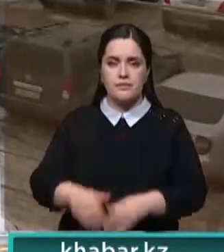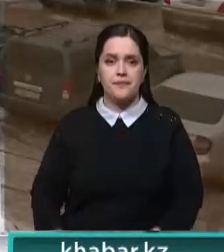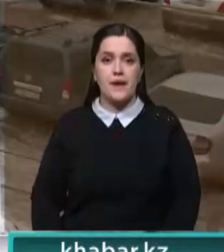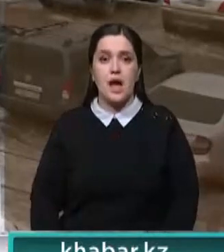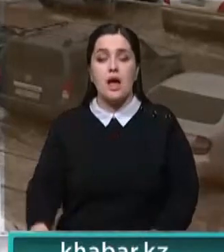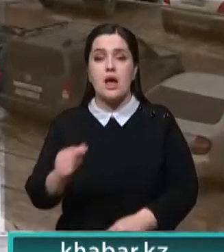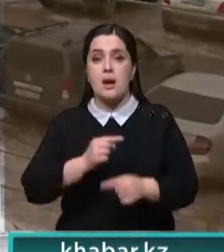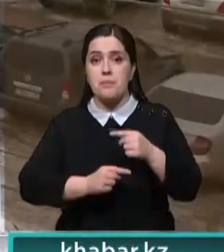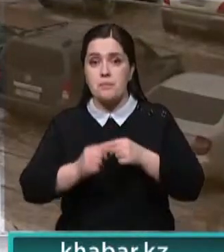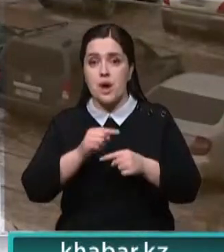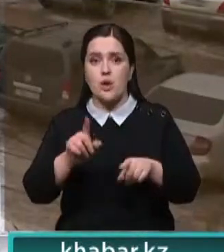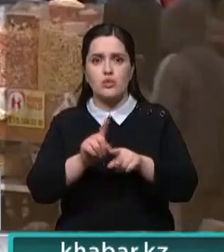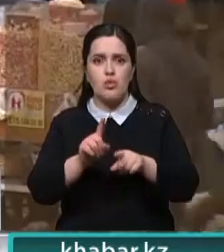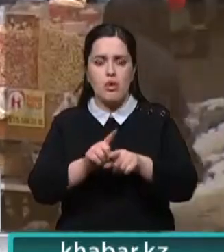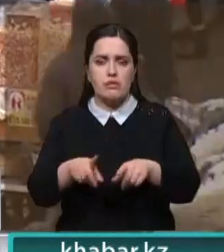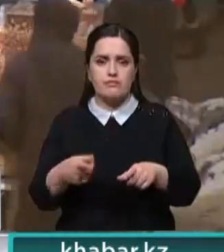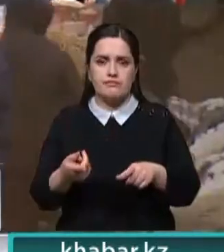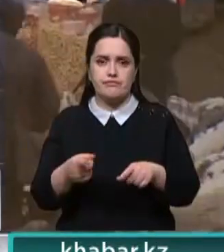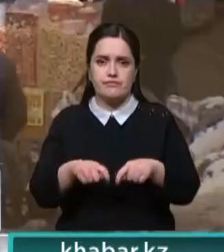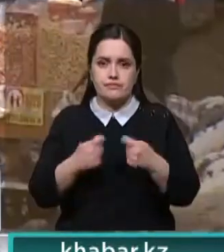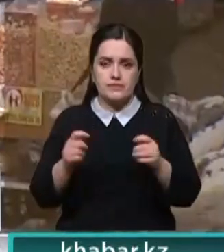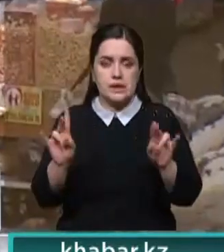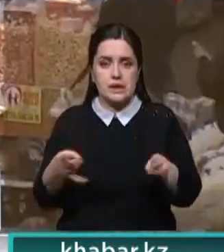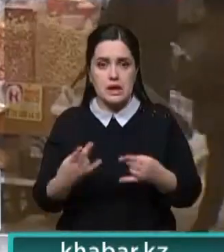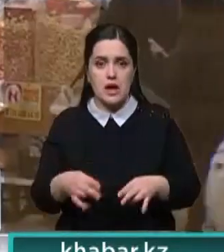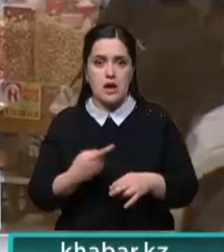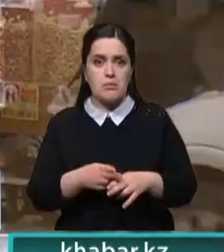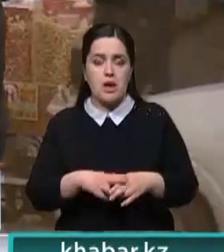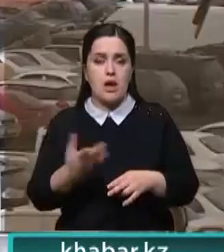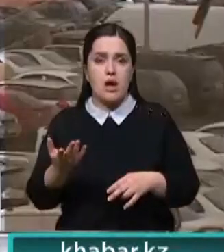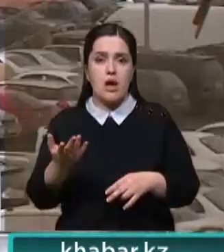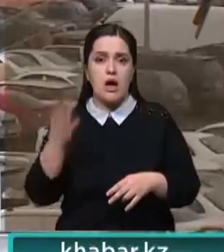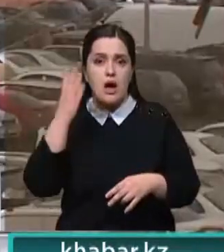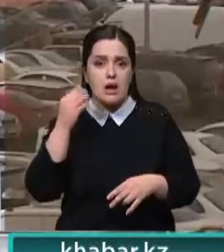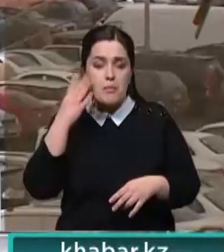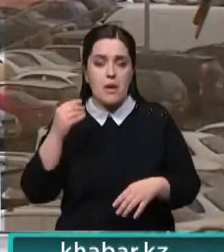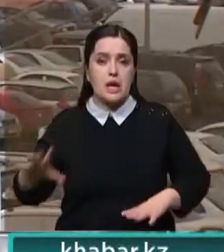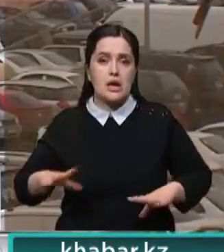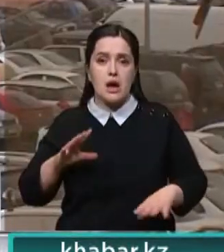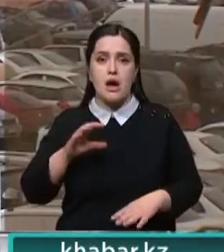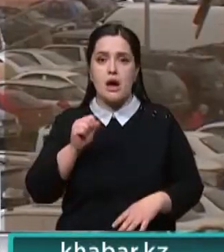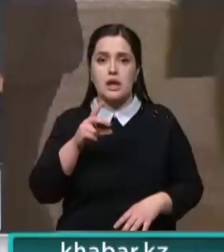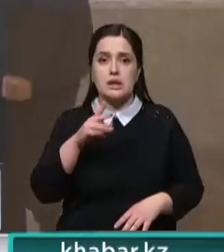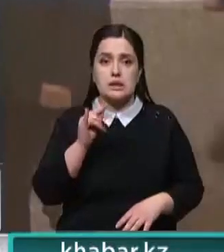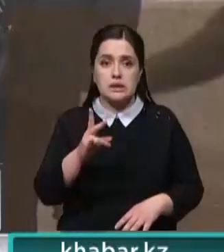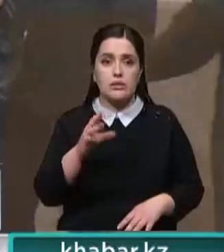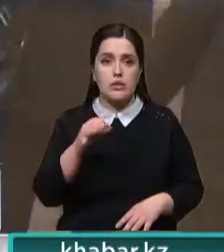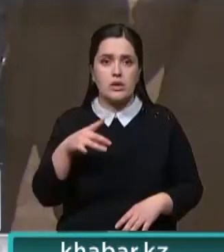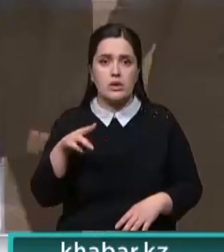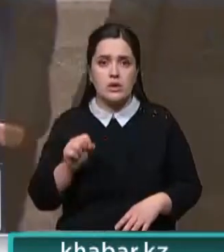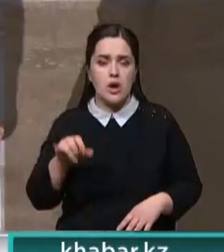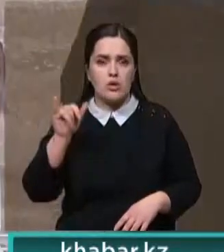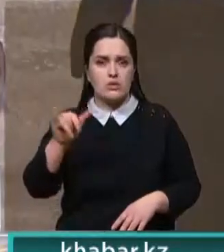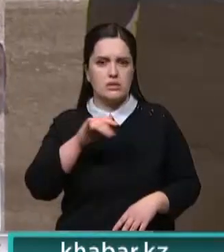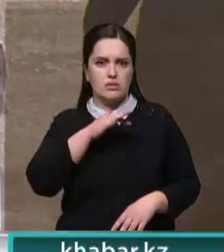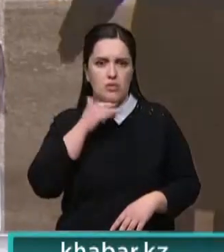свою очередь, не должен злоупотреблять поддержкой. Удачный антипример – алматинский рынок Алтын-Орда, прослывший на весь регион своими